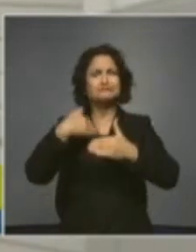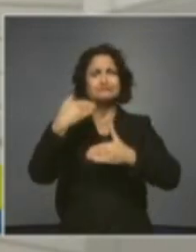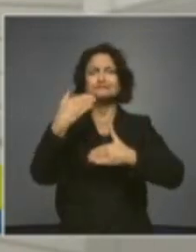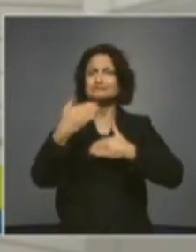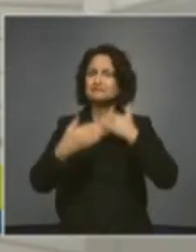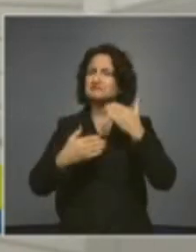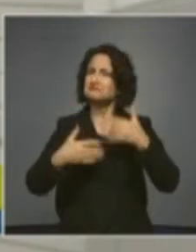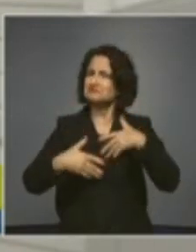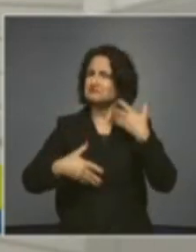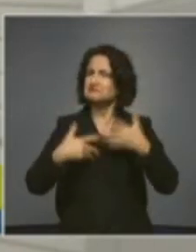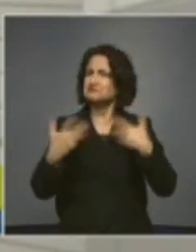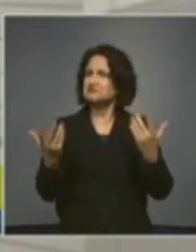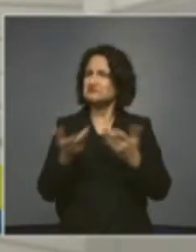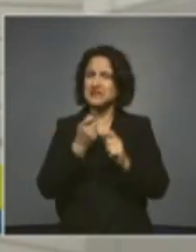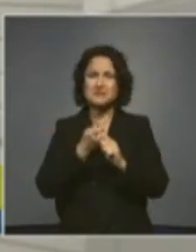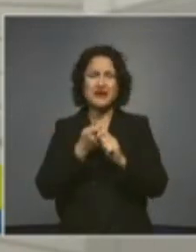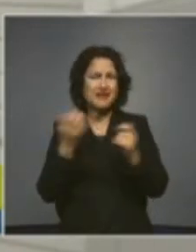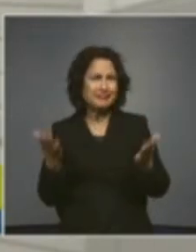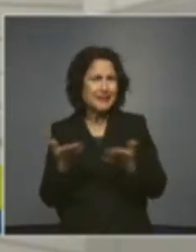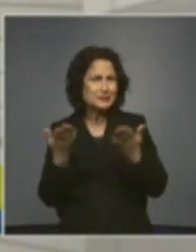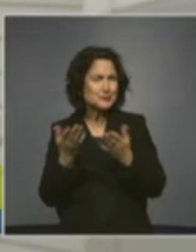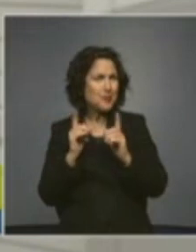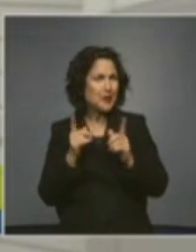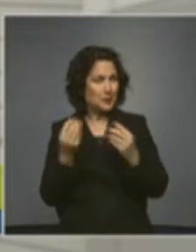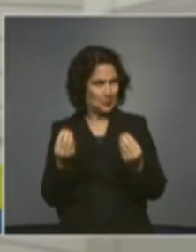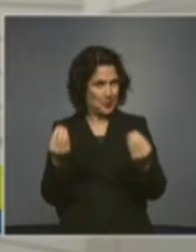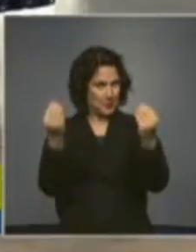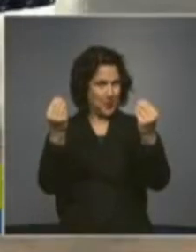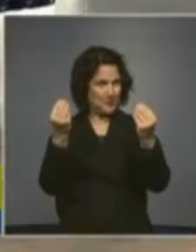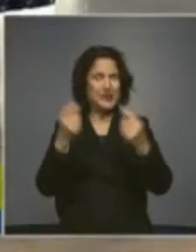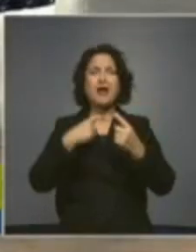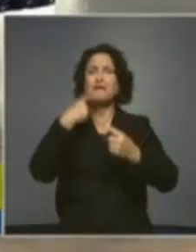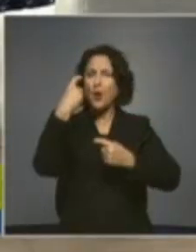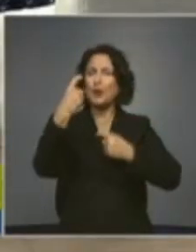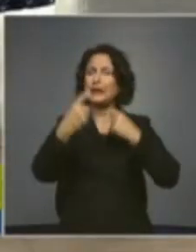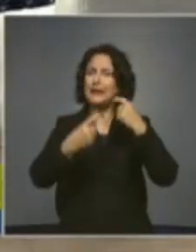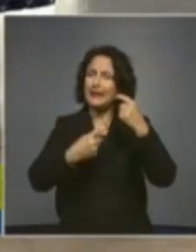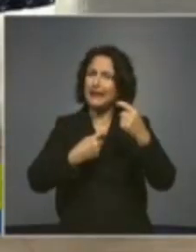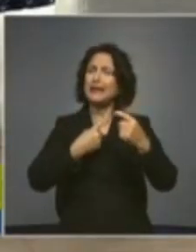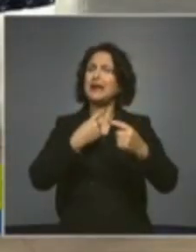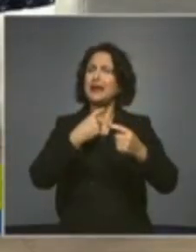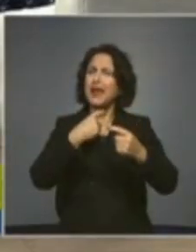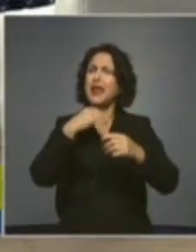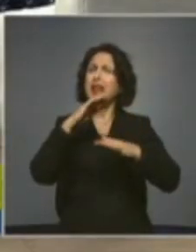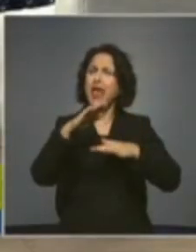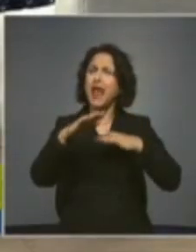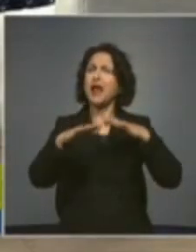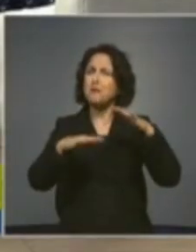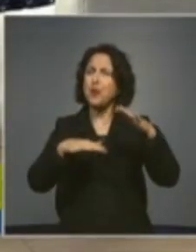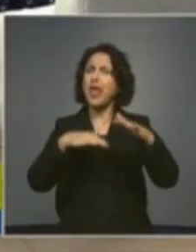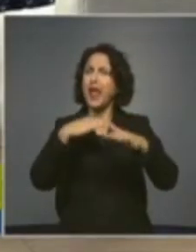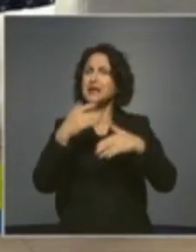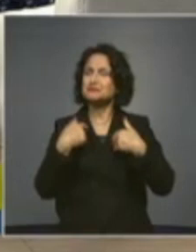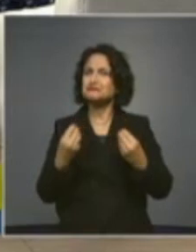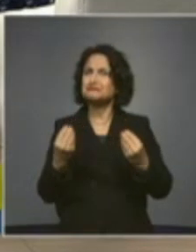стигна до края, да направя нещо, което е наистина много добро. И мисля, че в годините така успявах лека по лека да подобрявам представенията си. И